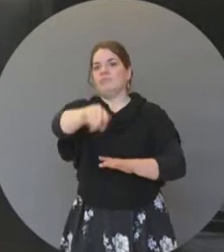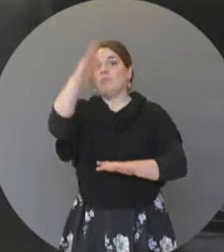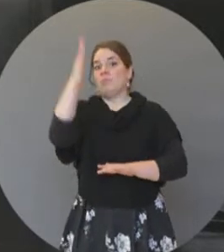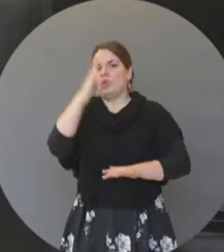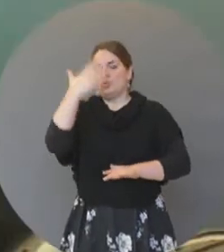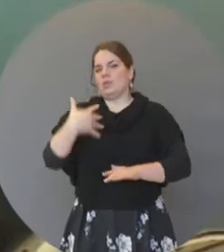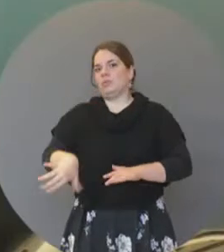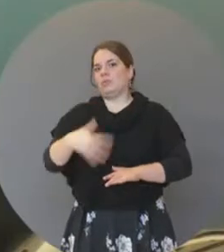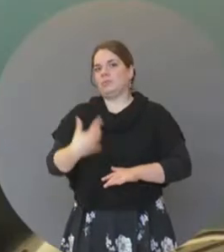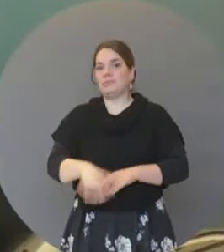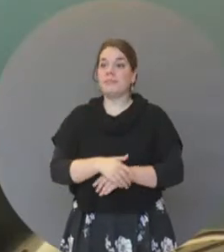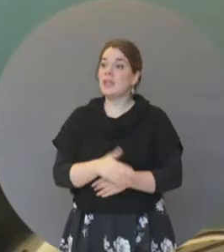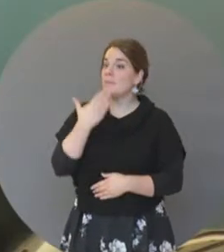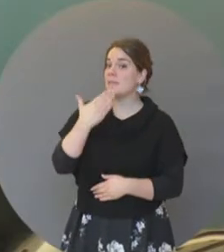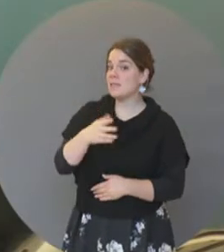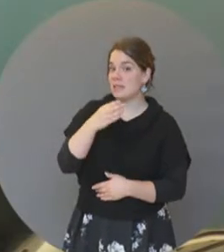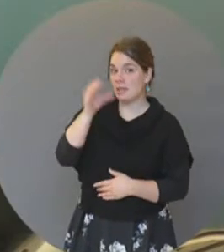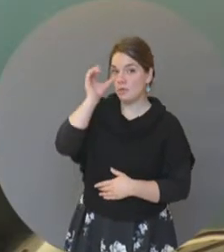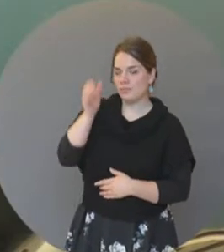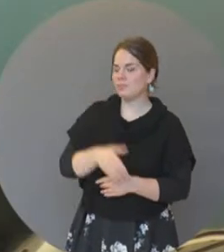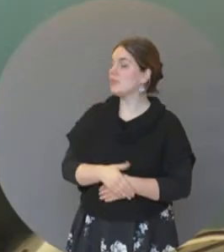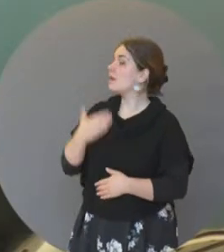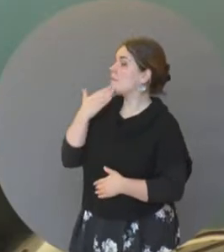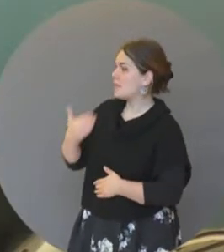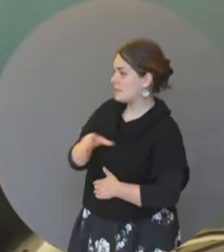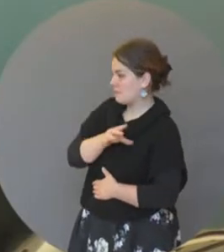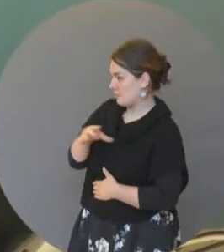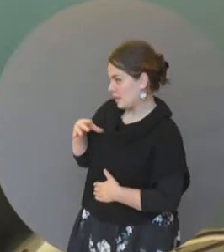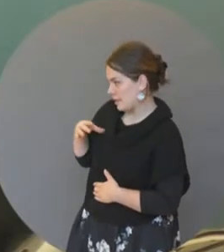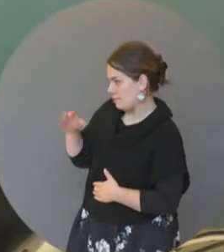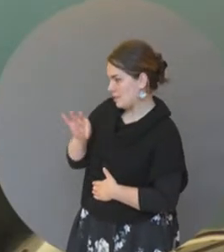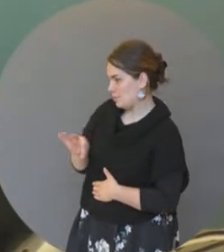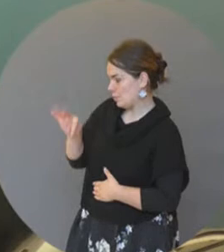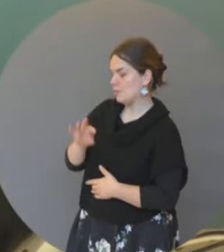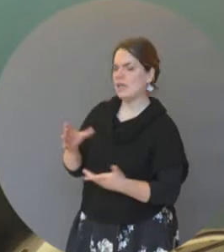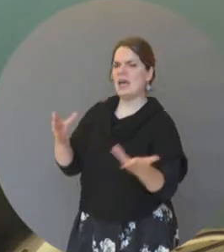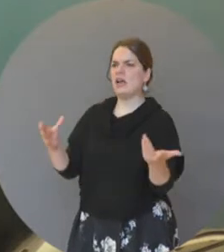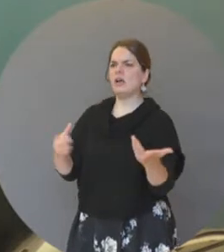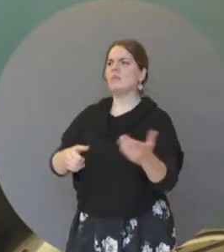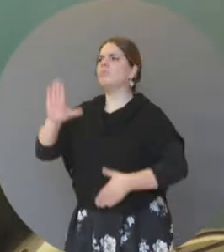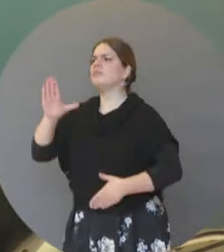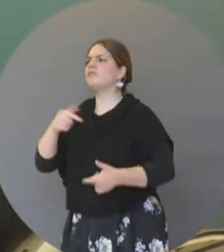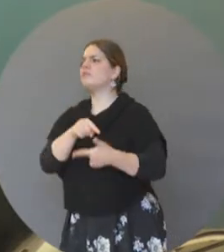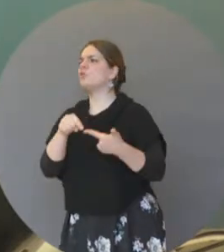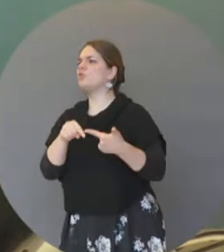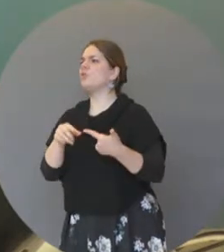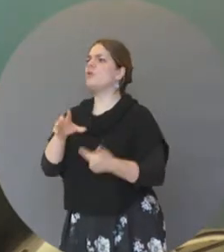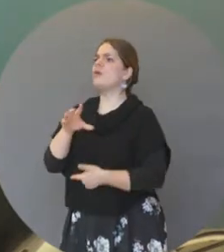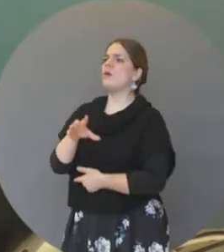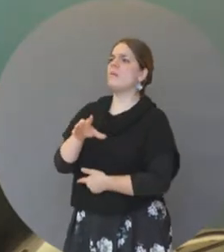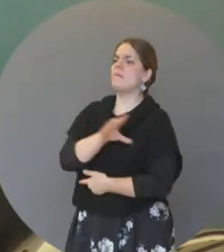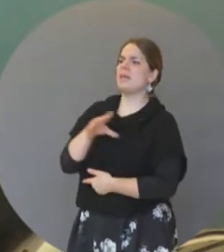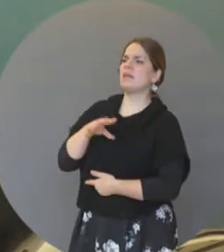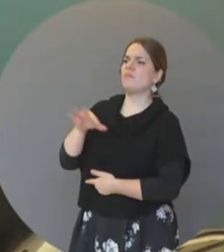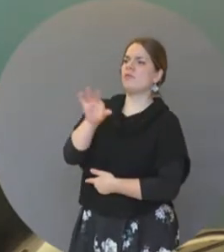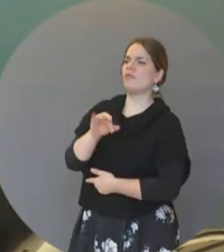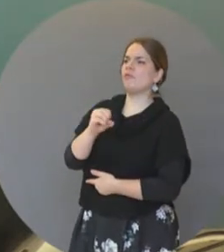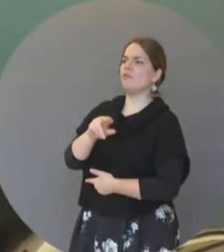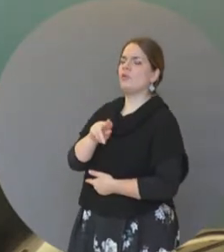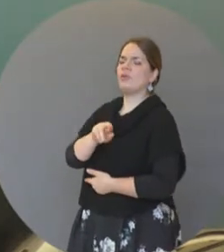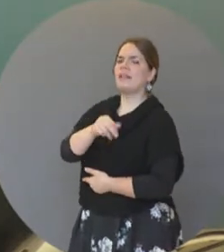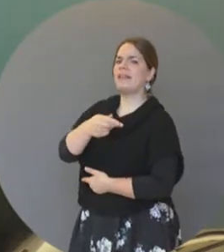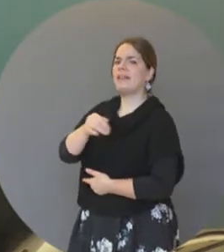merci beaucoup madame thibaudo Raynaud alors j'ai deux demandes de parole madame Fournier puis madame du Tarn